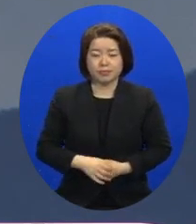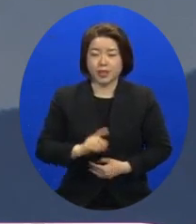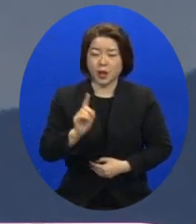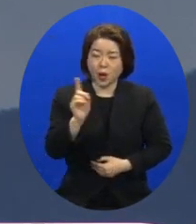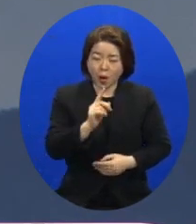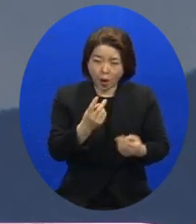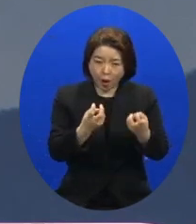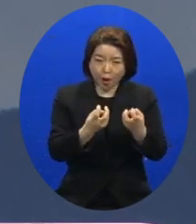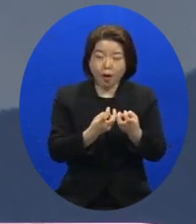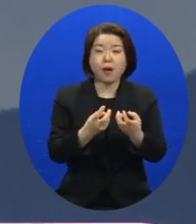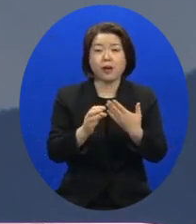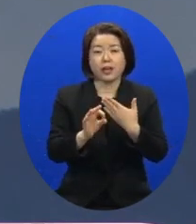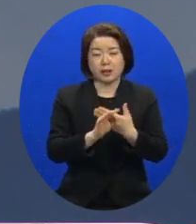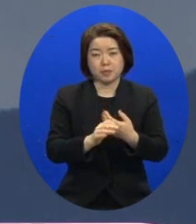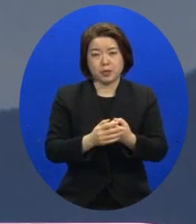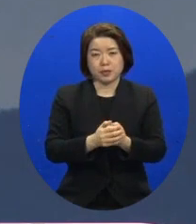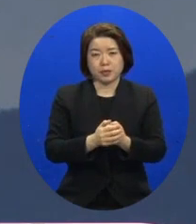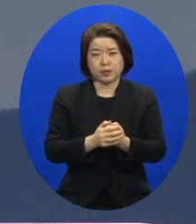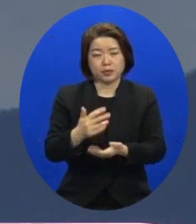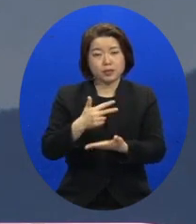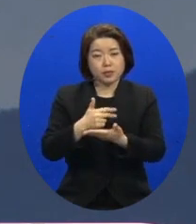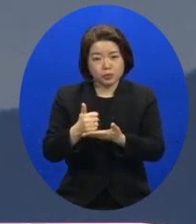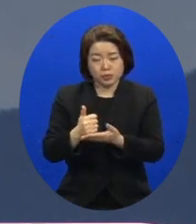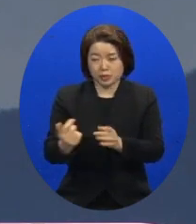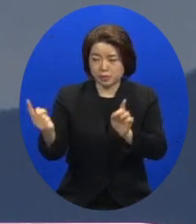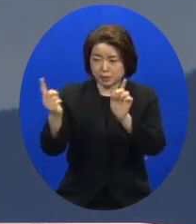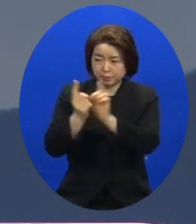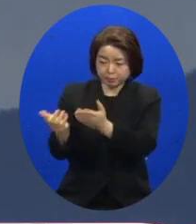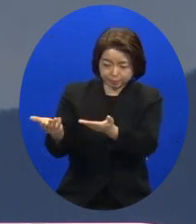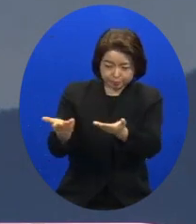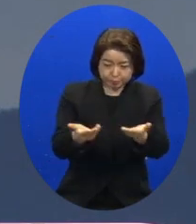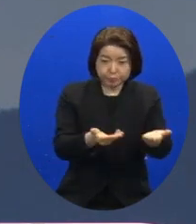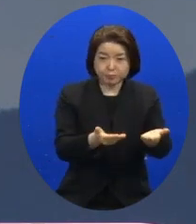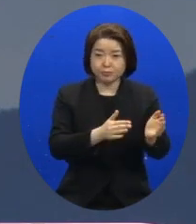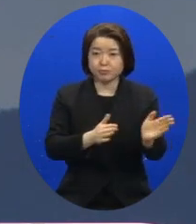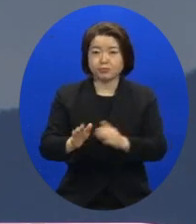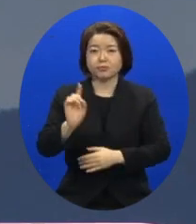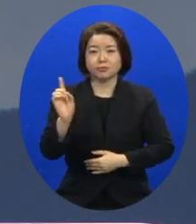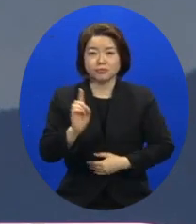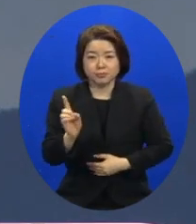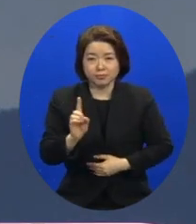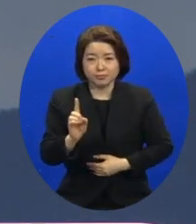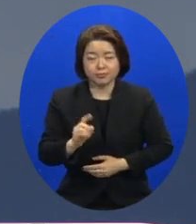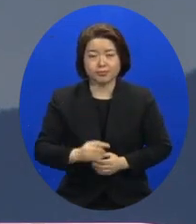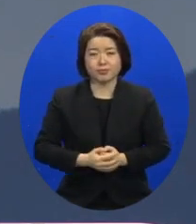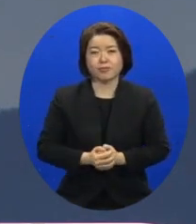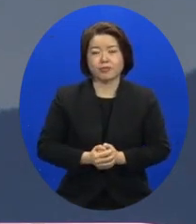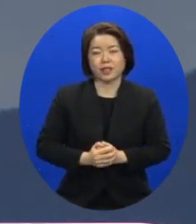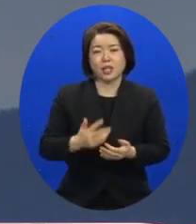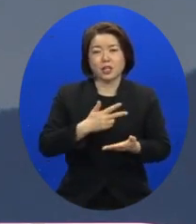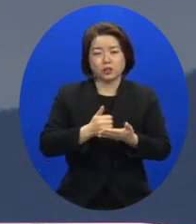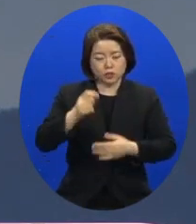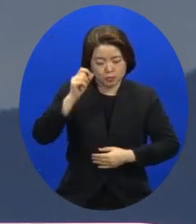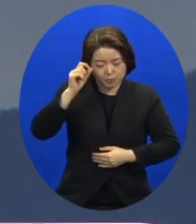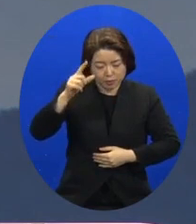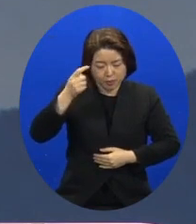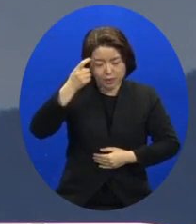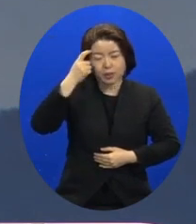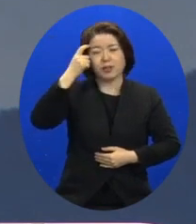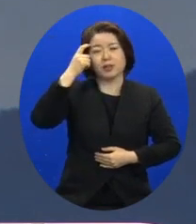어떻게 하면 그러면 주님을 맞이할 준비를 하는 것입니까? 주님은 깨어 있으라고